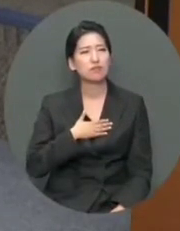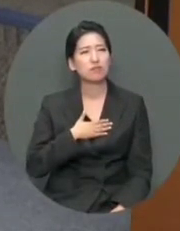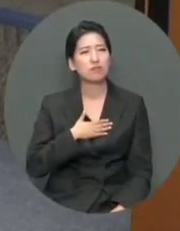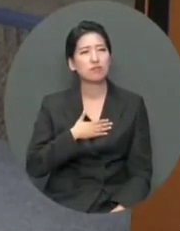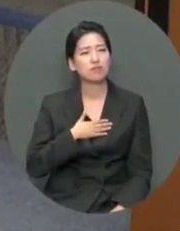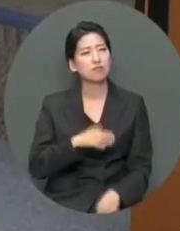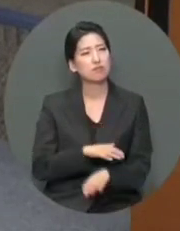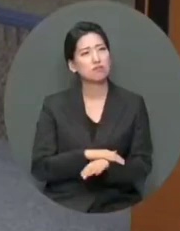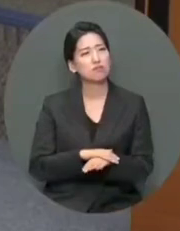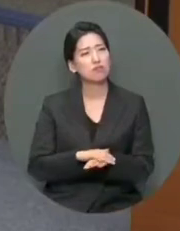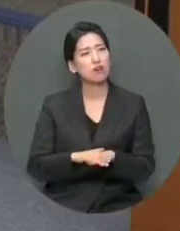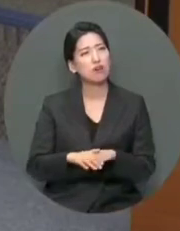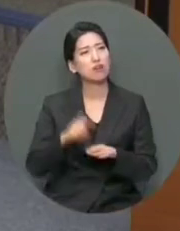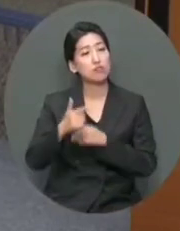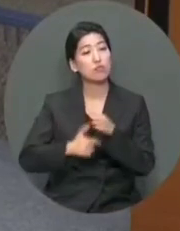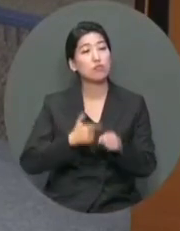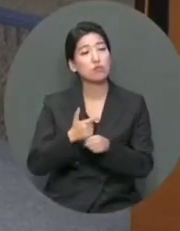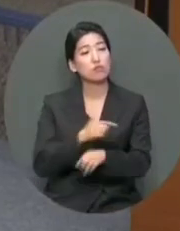내가 잘한 것인지